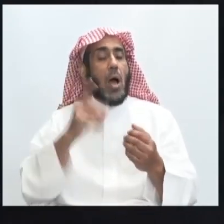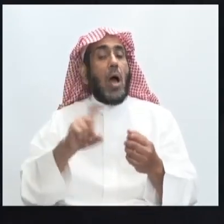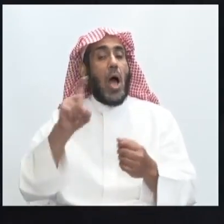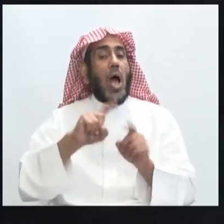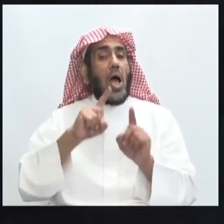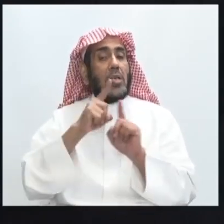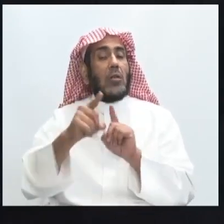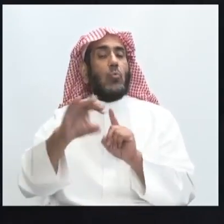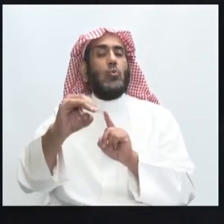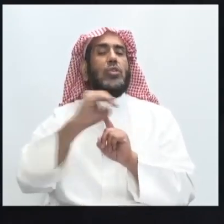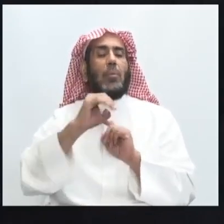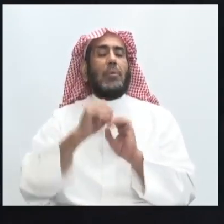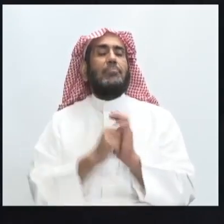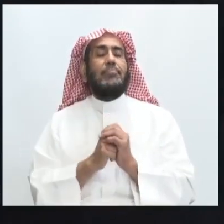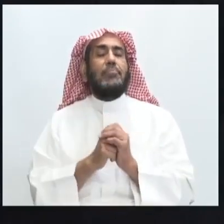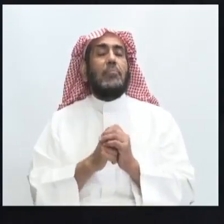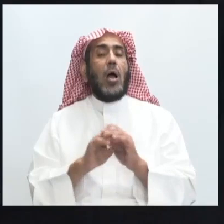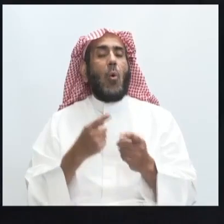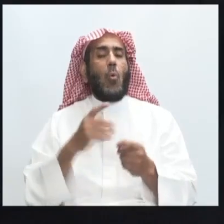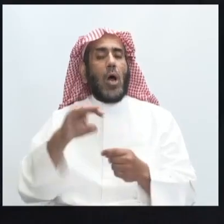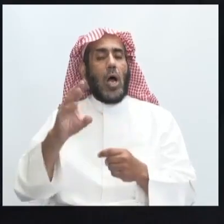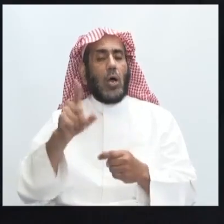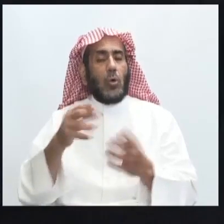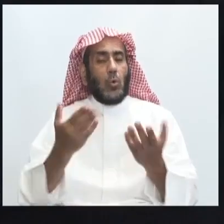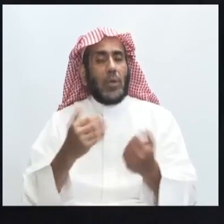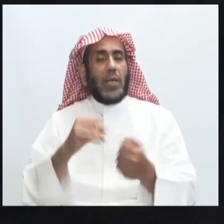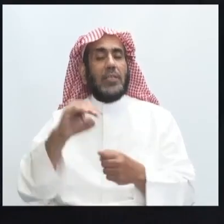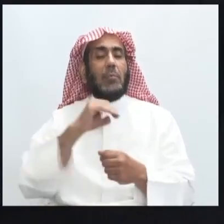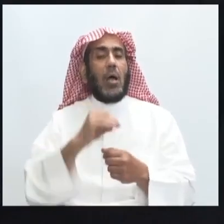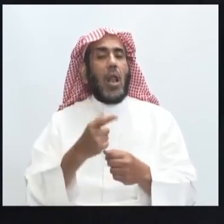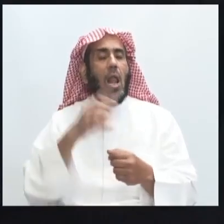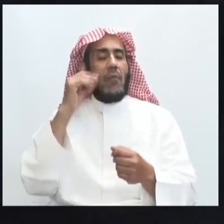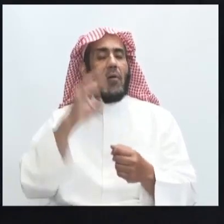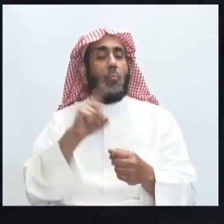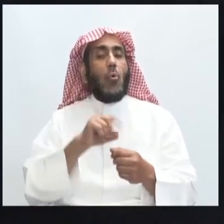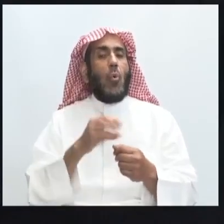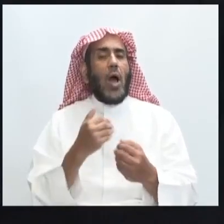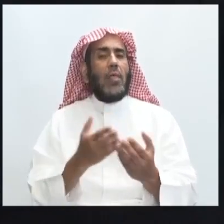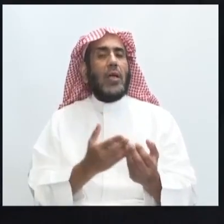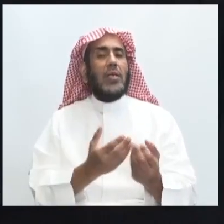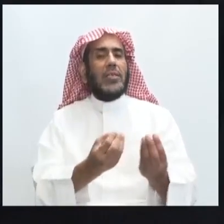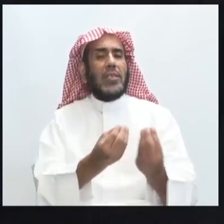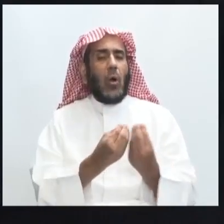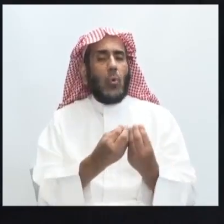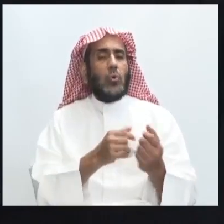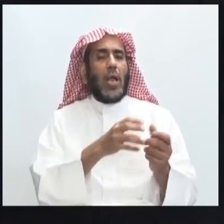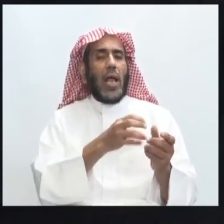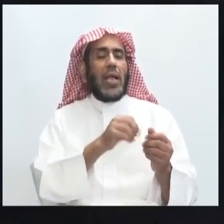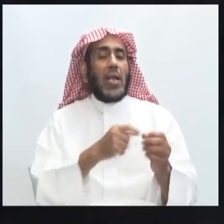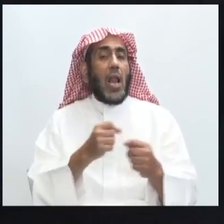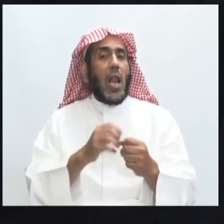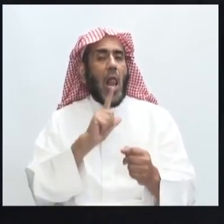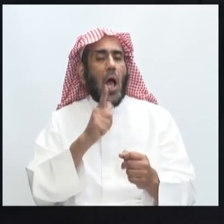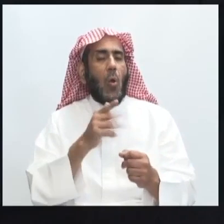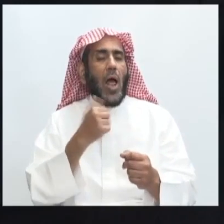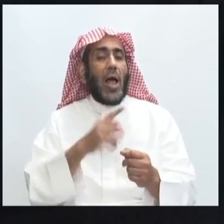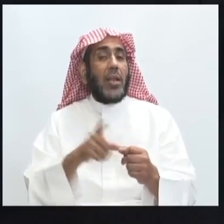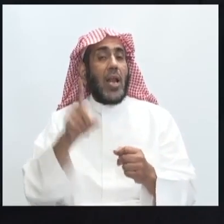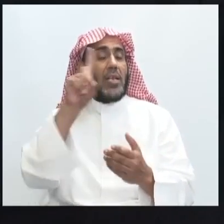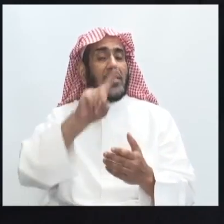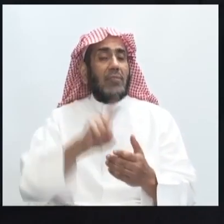فانت اريد منك اجابه او اطلب منك اجابه ليفهم ما يسال عنه وهذا يقودنا الى القول ان